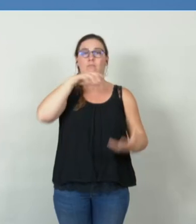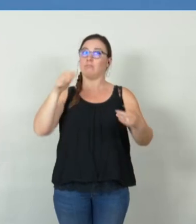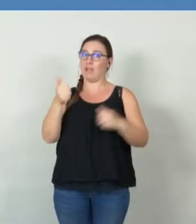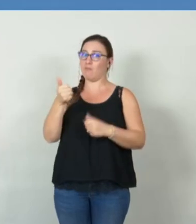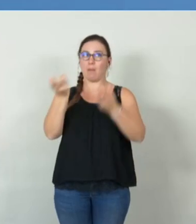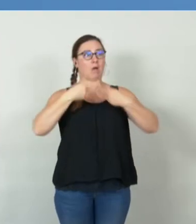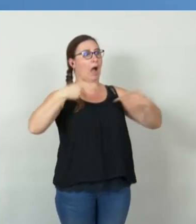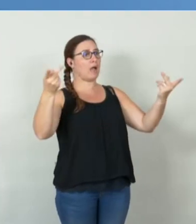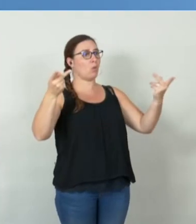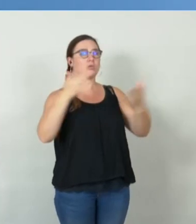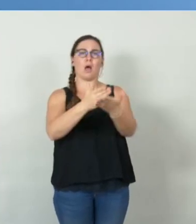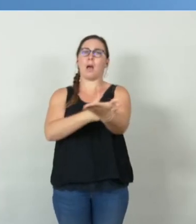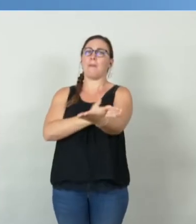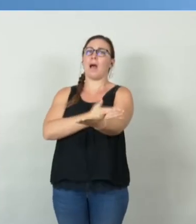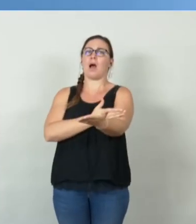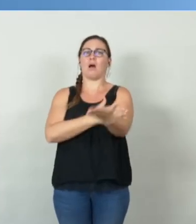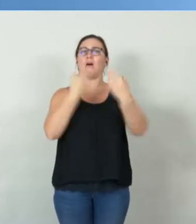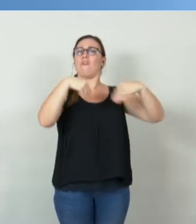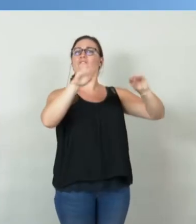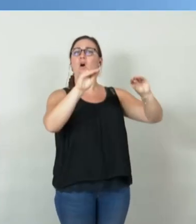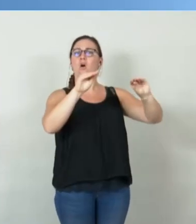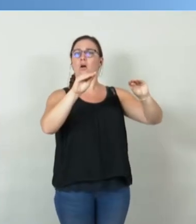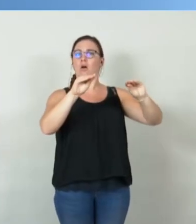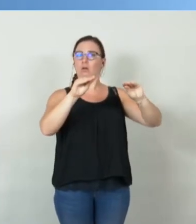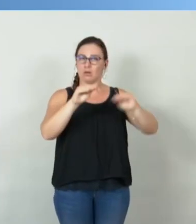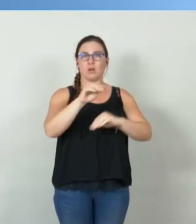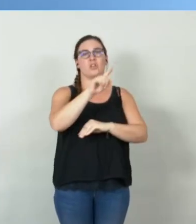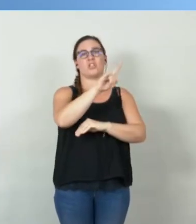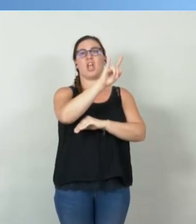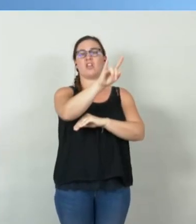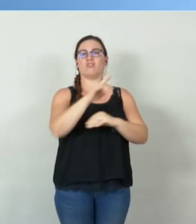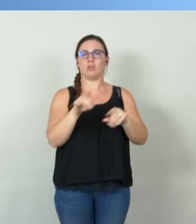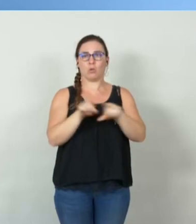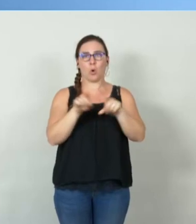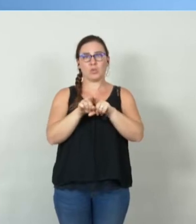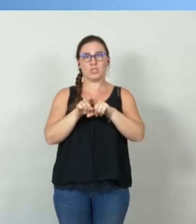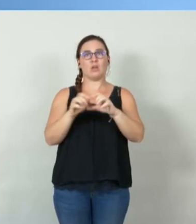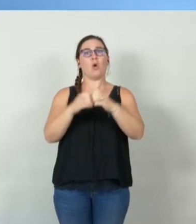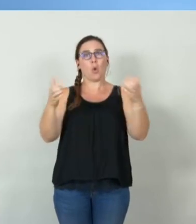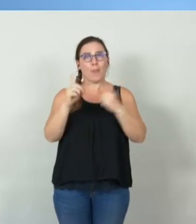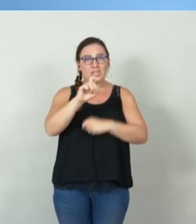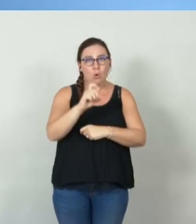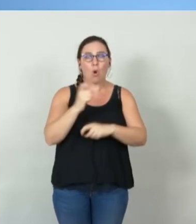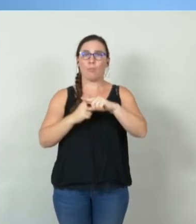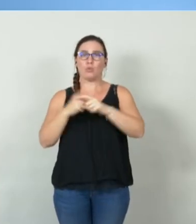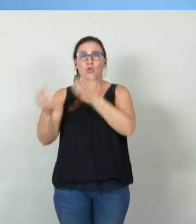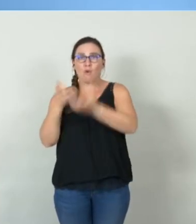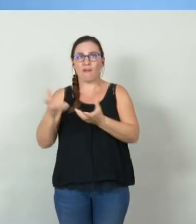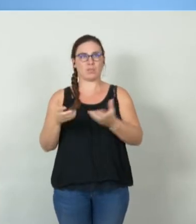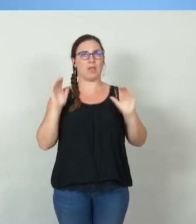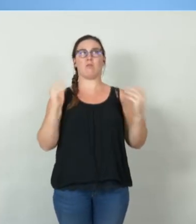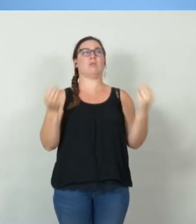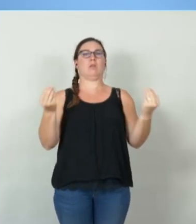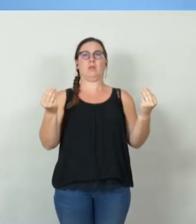la vente des parts de la ville de la ville dans Grenoble habitat et la compagnie des eaux et la compagnie de chauffage bon sang bonsoir